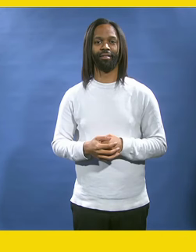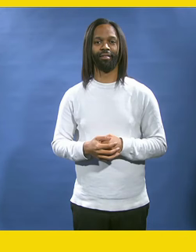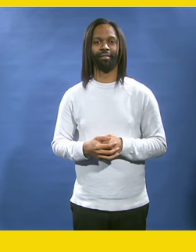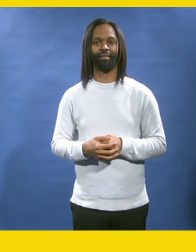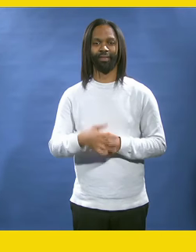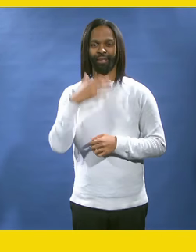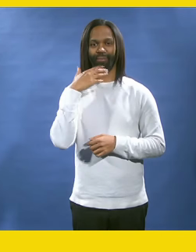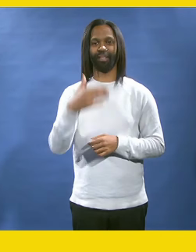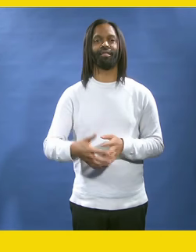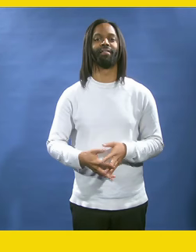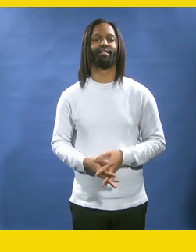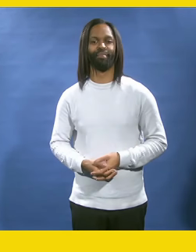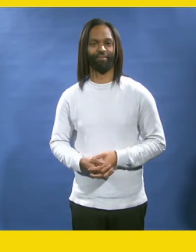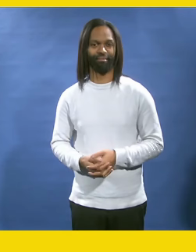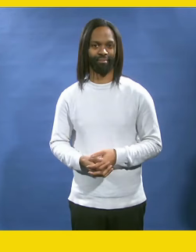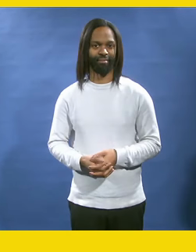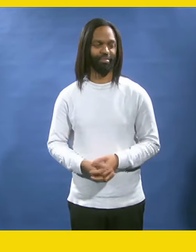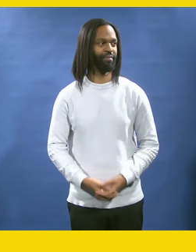Merci.